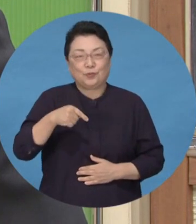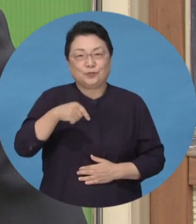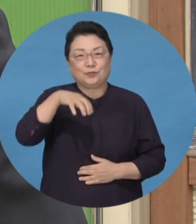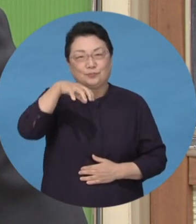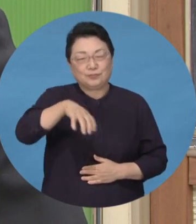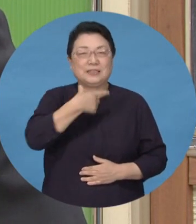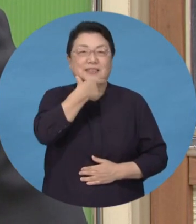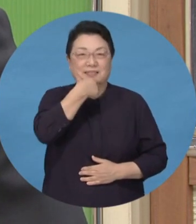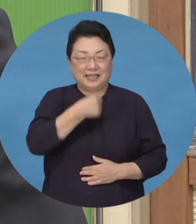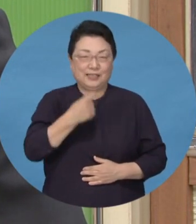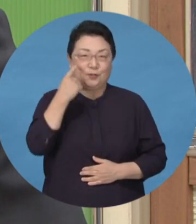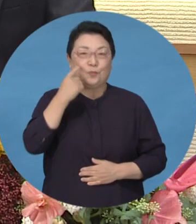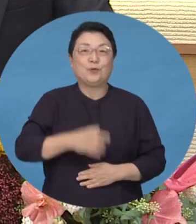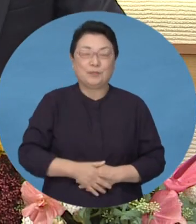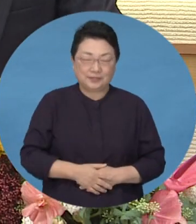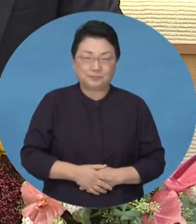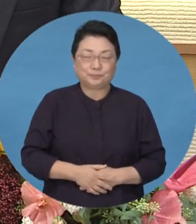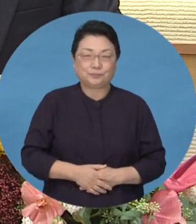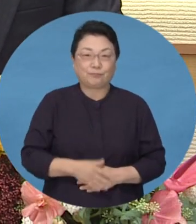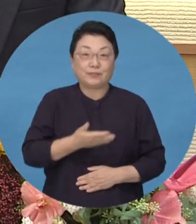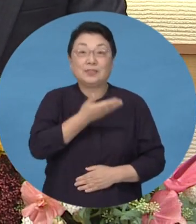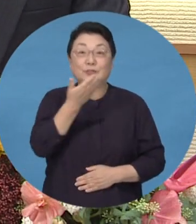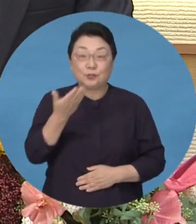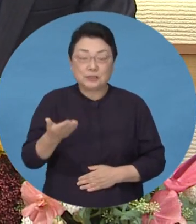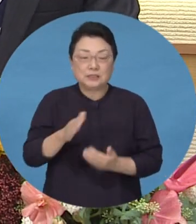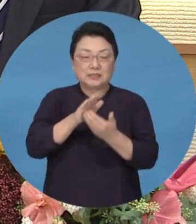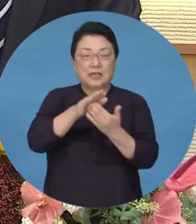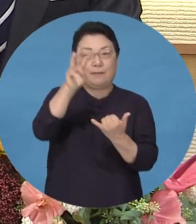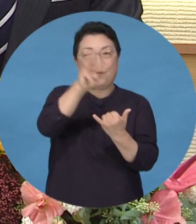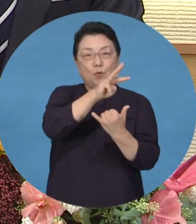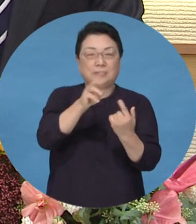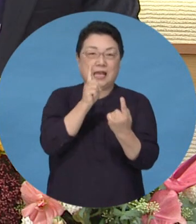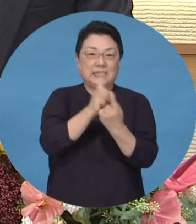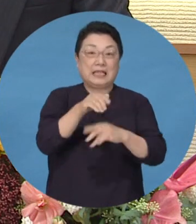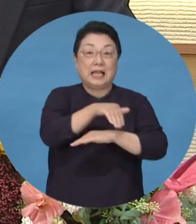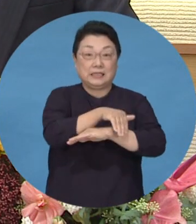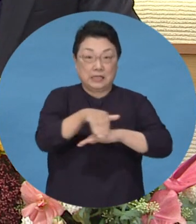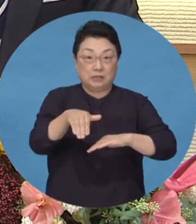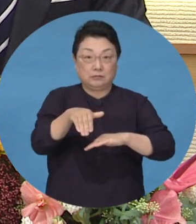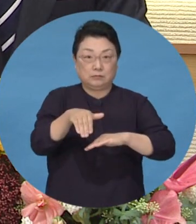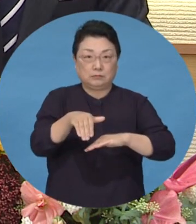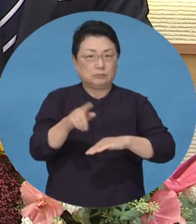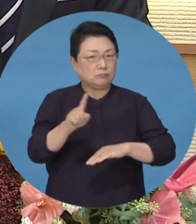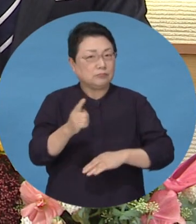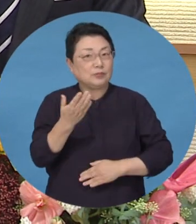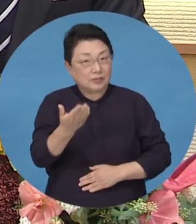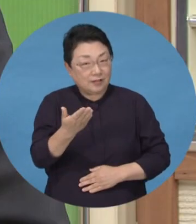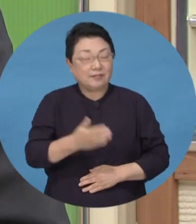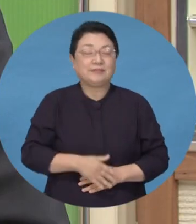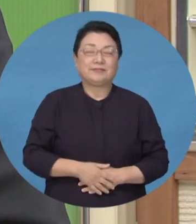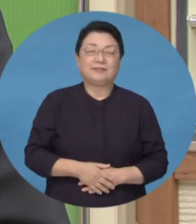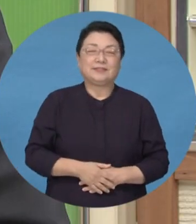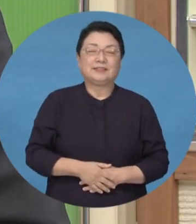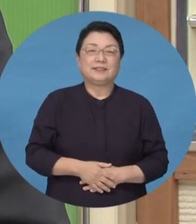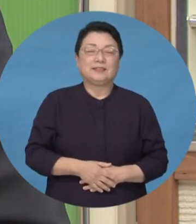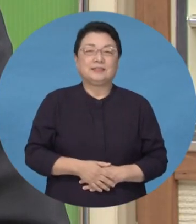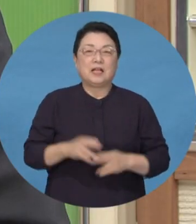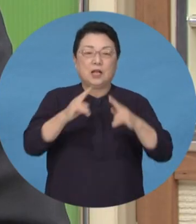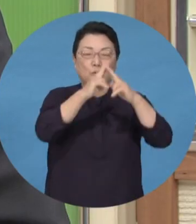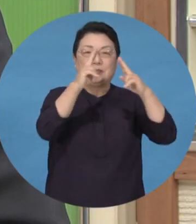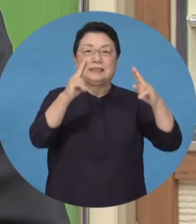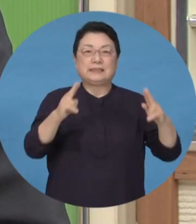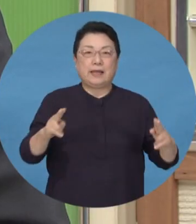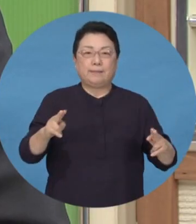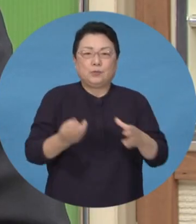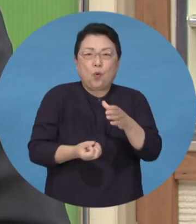持っていきたいなと思いますついてはその防災対策ですね県としてはどのように取り組んでいきたいとまずその富士山の